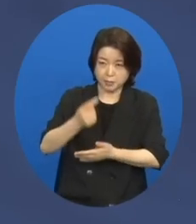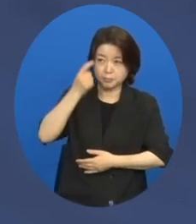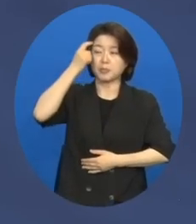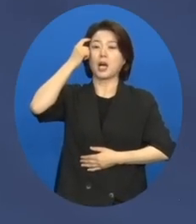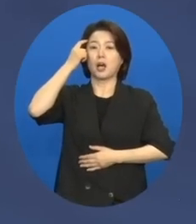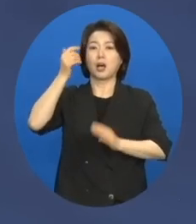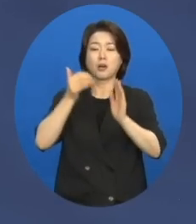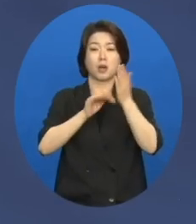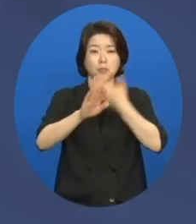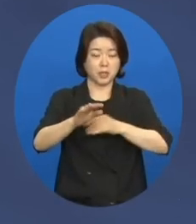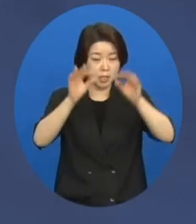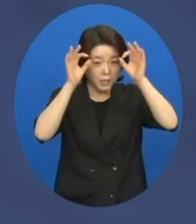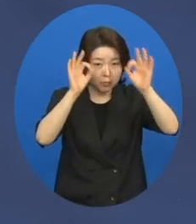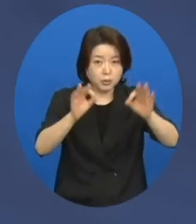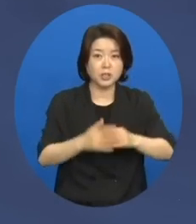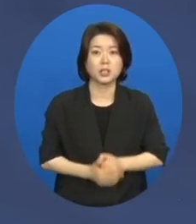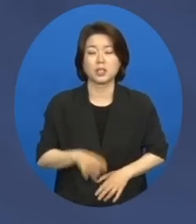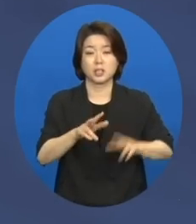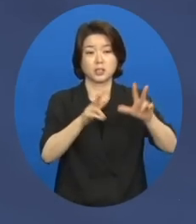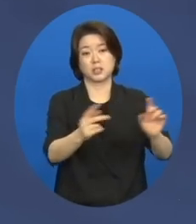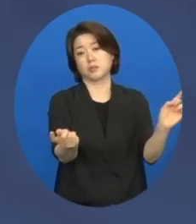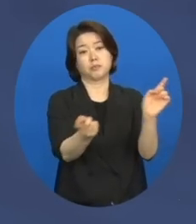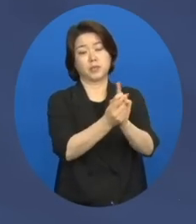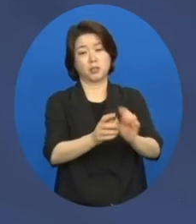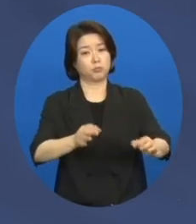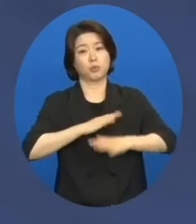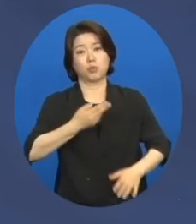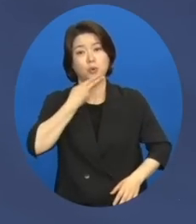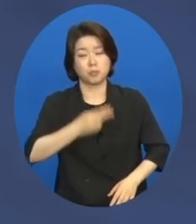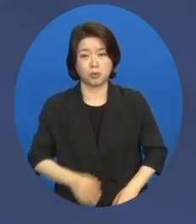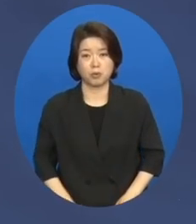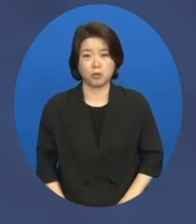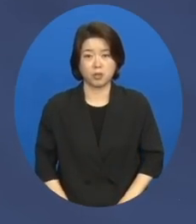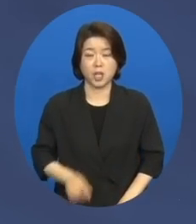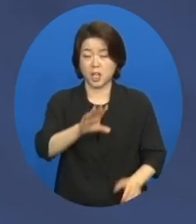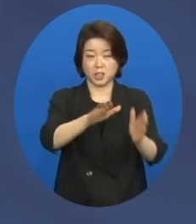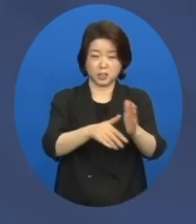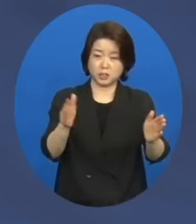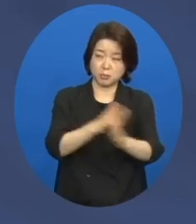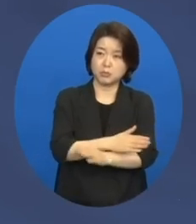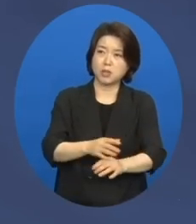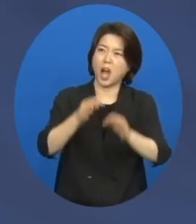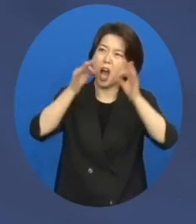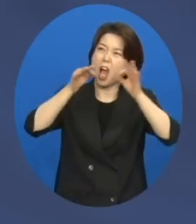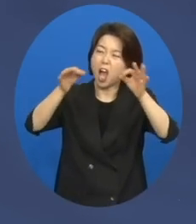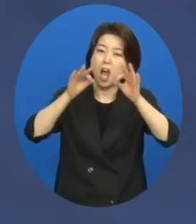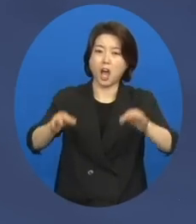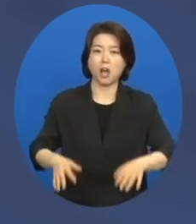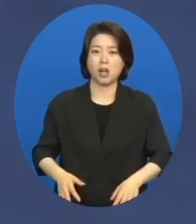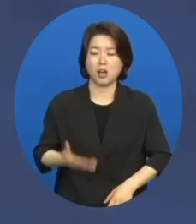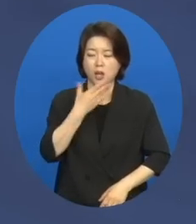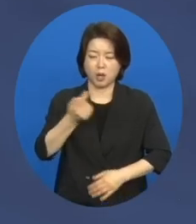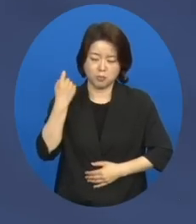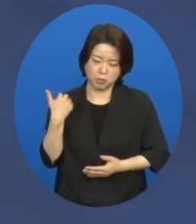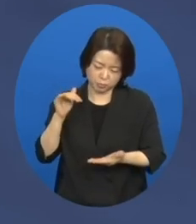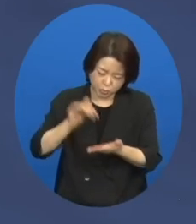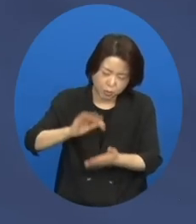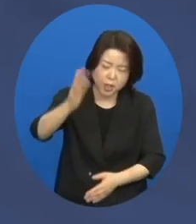보았더니 지금 당하는 일을 절대 놀라지 않아요. 왜냐하면 그때부터 외쳤거든요. 우리 복음으로 돌아가야